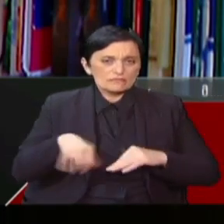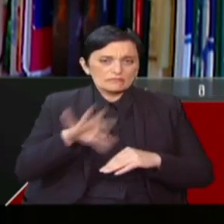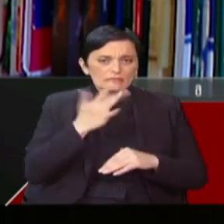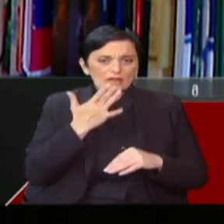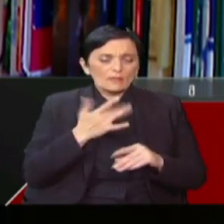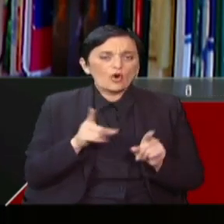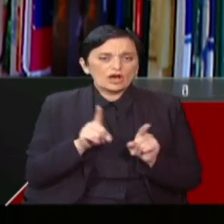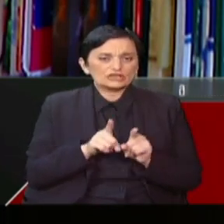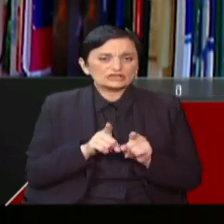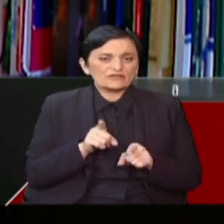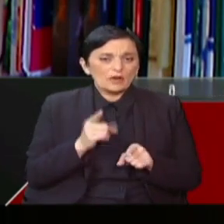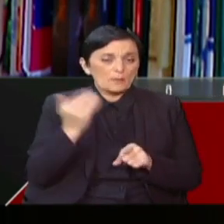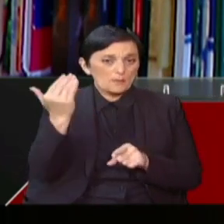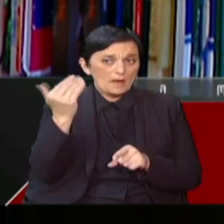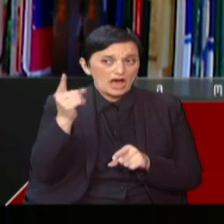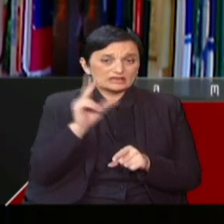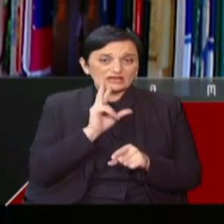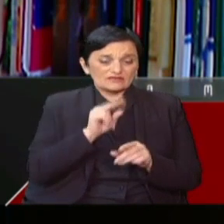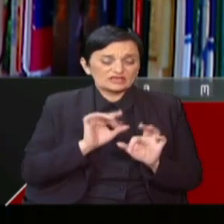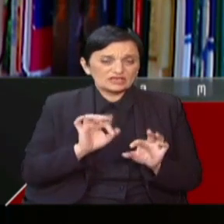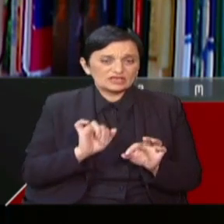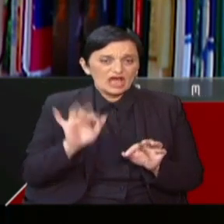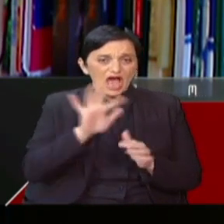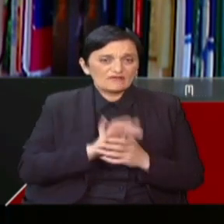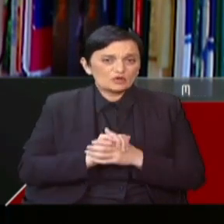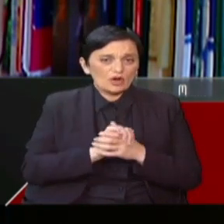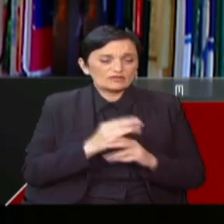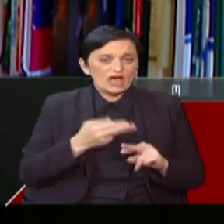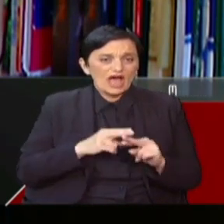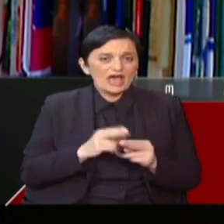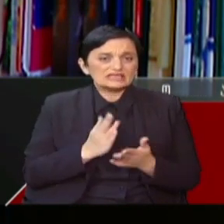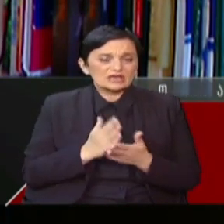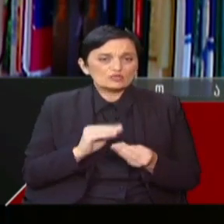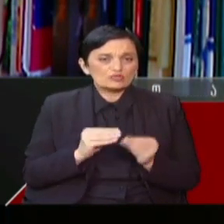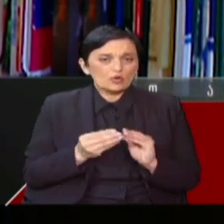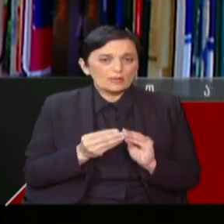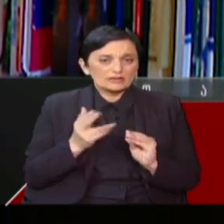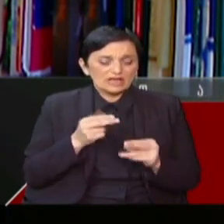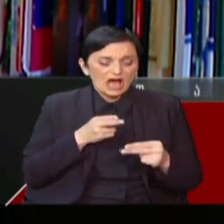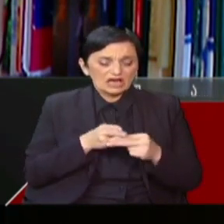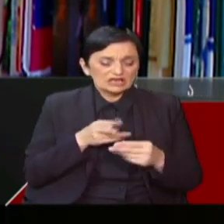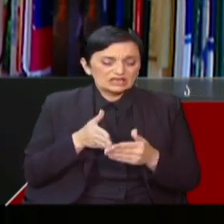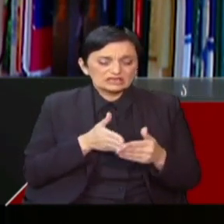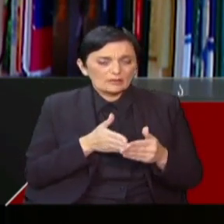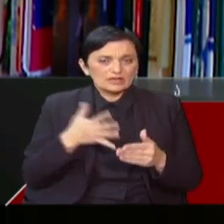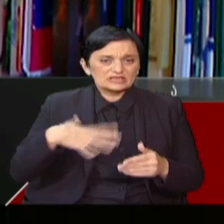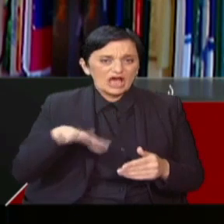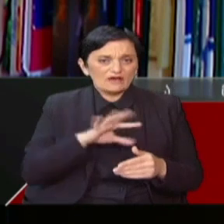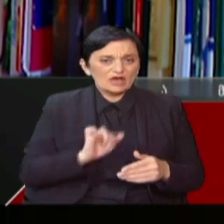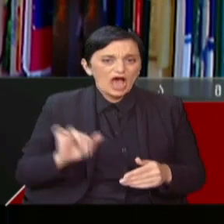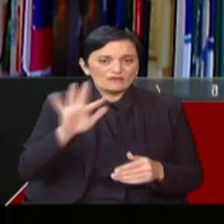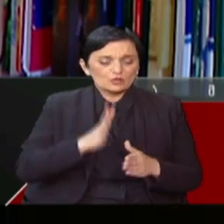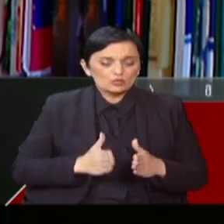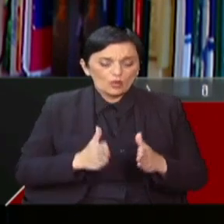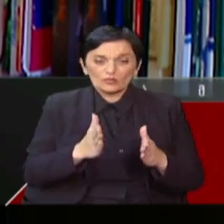რადგან ასევე თვითონ მათგან იქნა ნათქვამი ევროკავშირის მხრიდან, რომ ეს არის პრობლემა და დაბრკოლება საქართველოს ევროპული